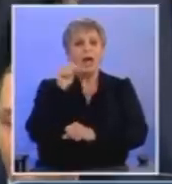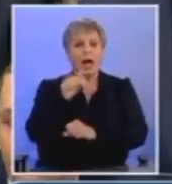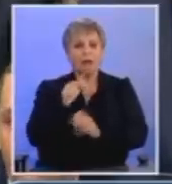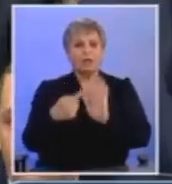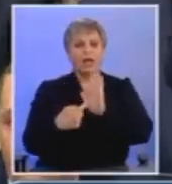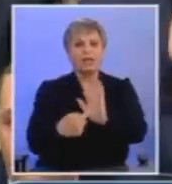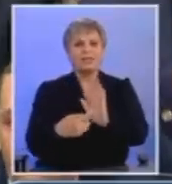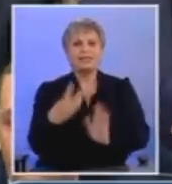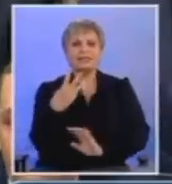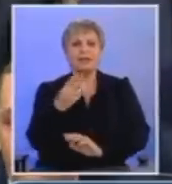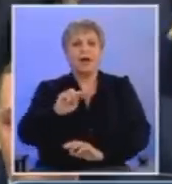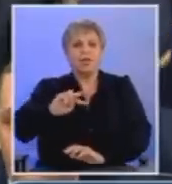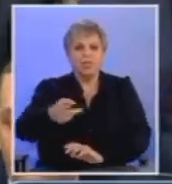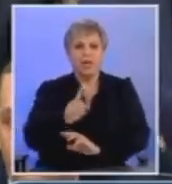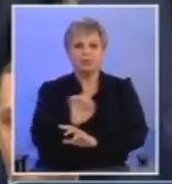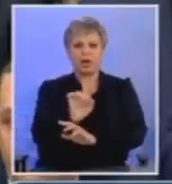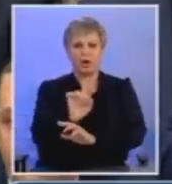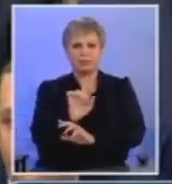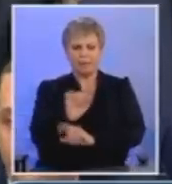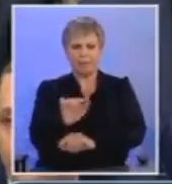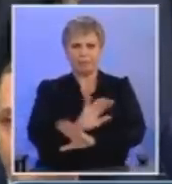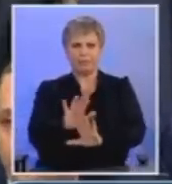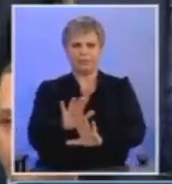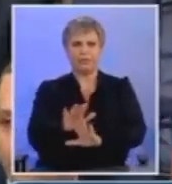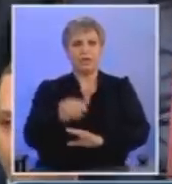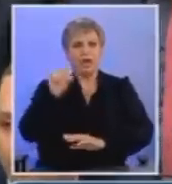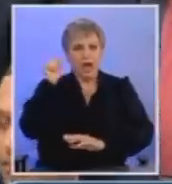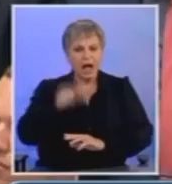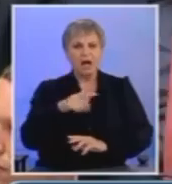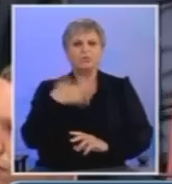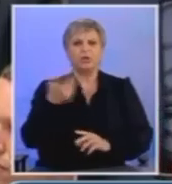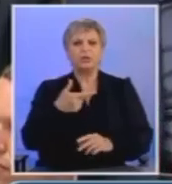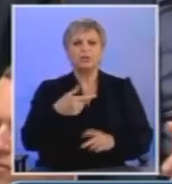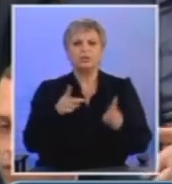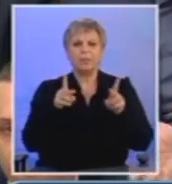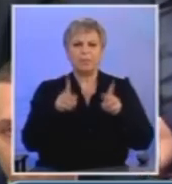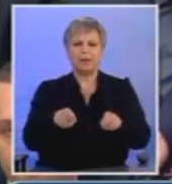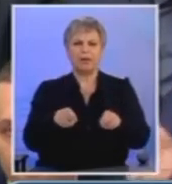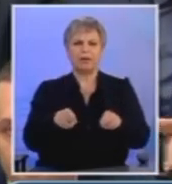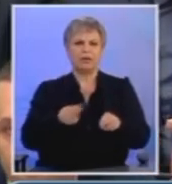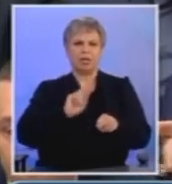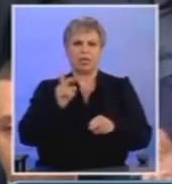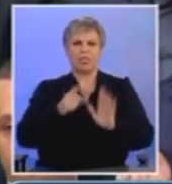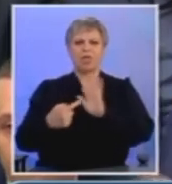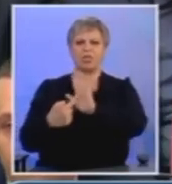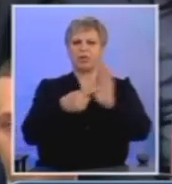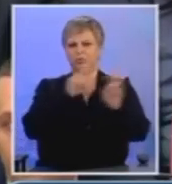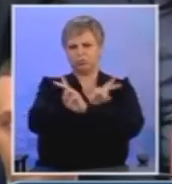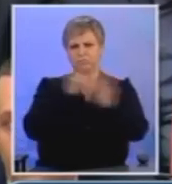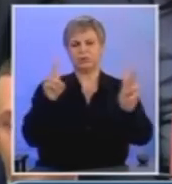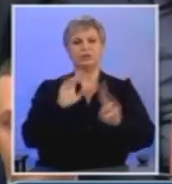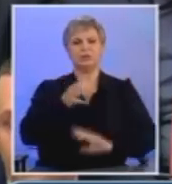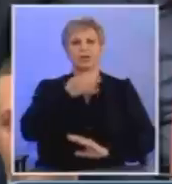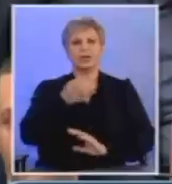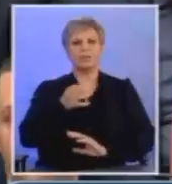αυτό δεν είναι λογοκρισία, τι είναι? Και στο σημείο αυτό να σας πω ότι καθυστερήσατε μια μέρα.